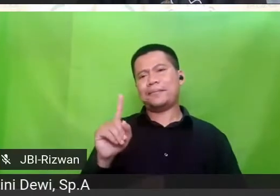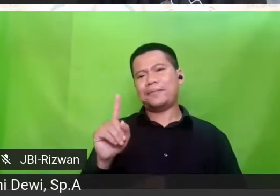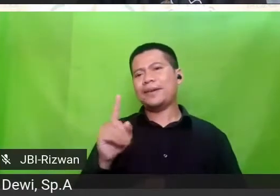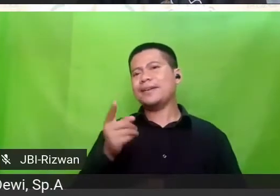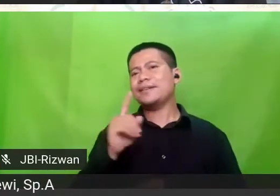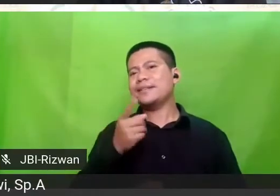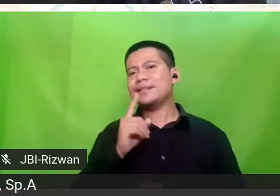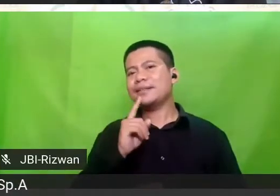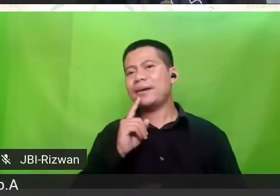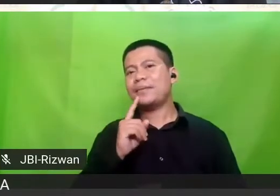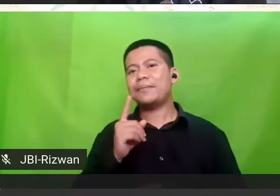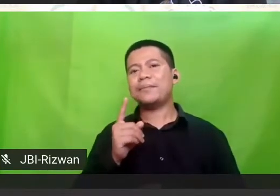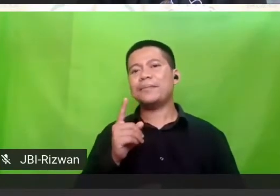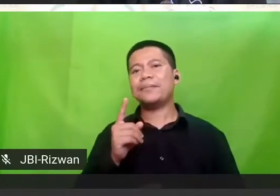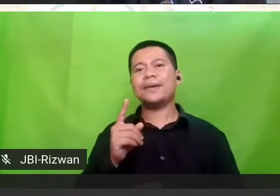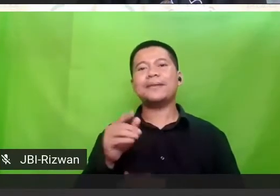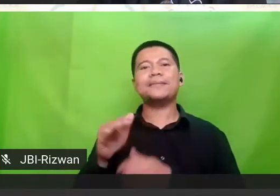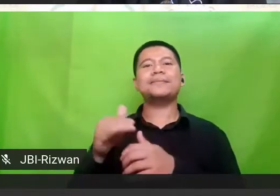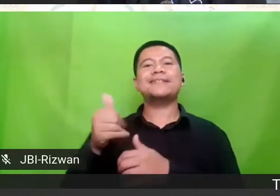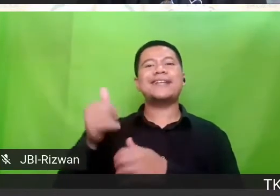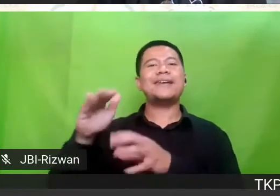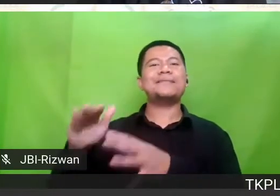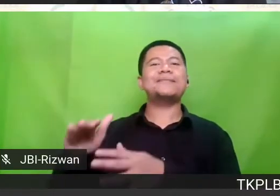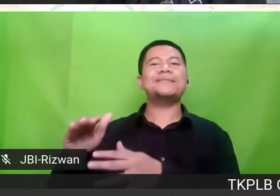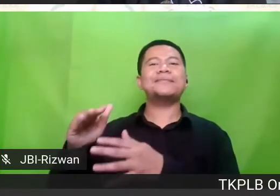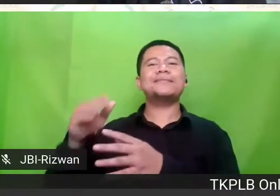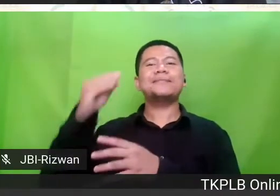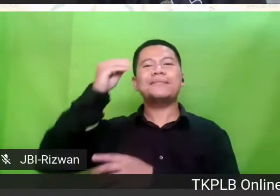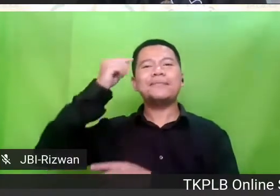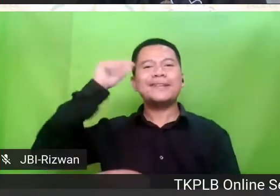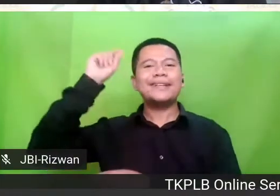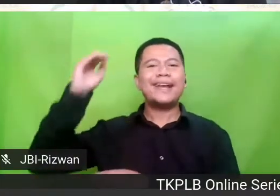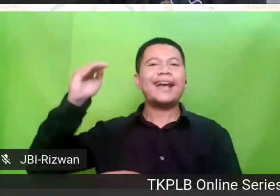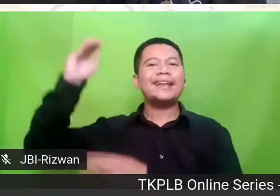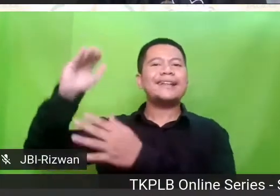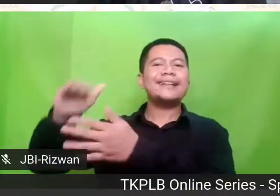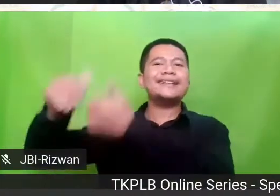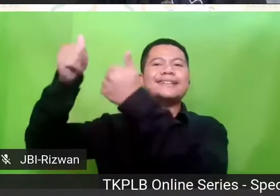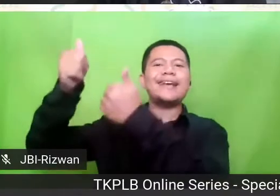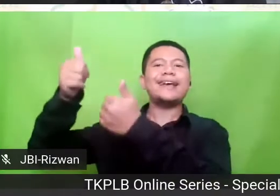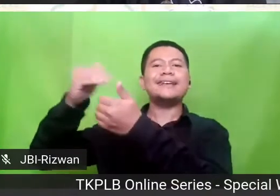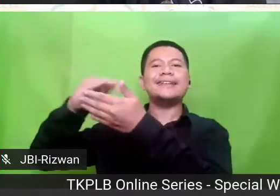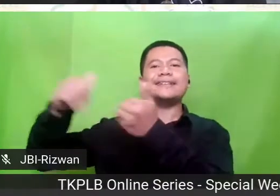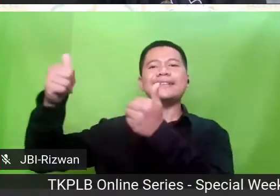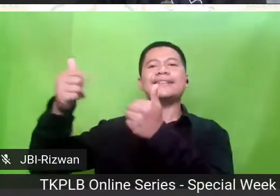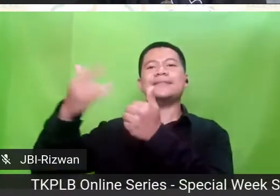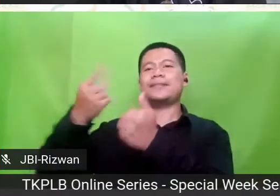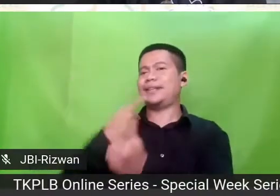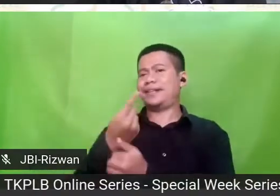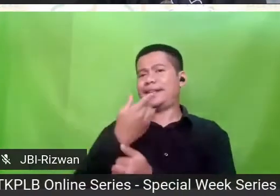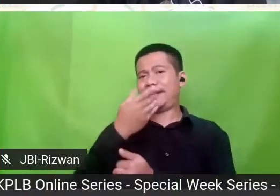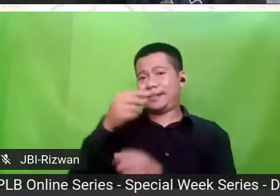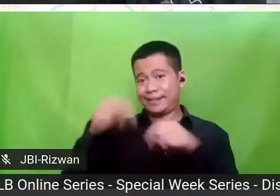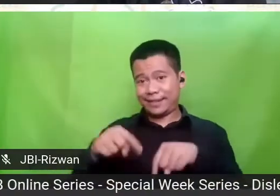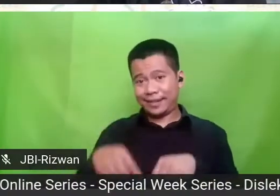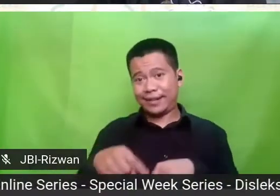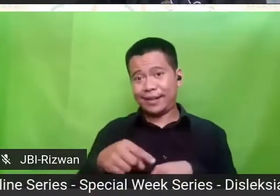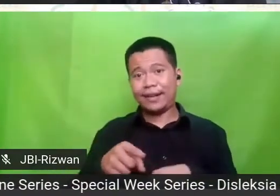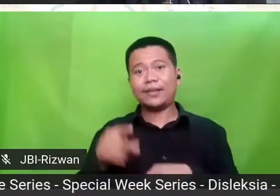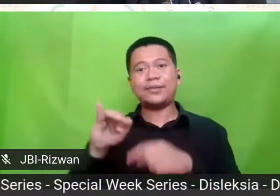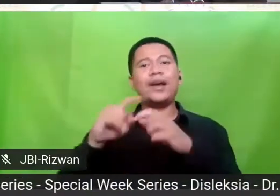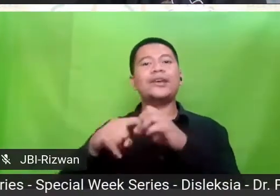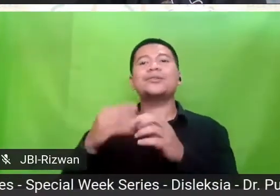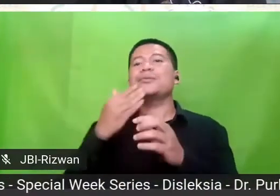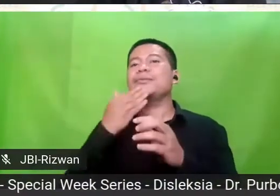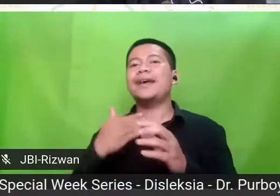bisa menyelesaikan pendidikan seperti yang kita punyai, jenjang seperti sekarang ini, ya yang harus ber-IQ normal. Yang